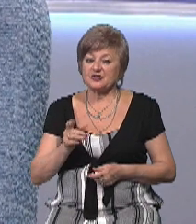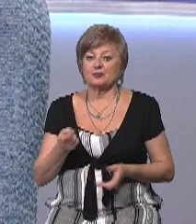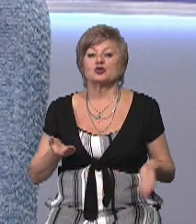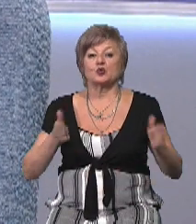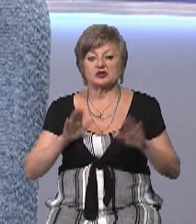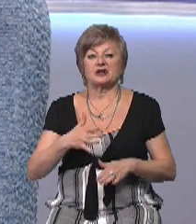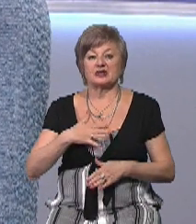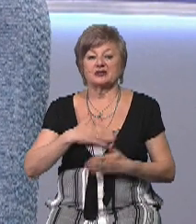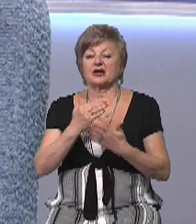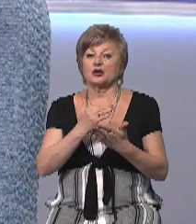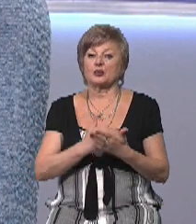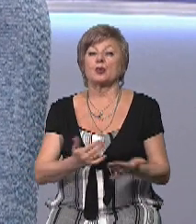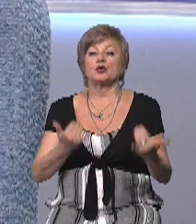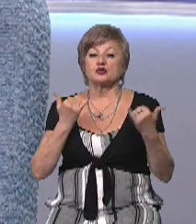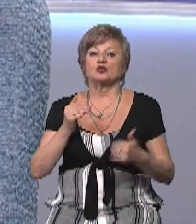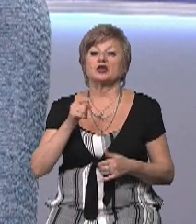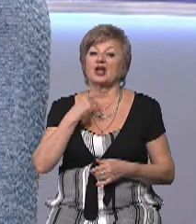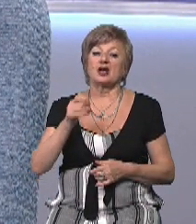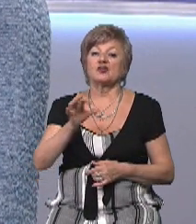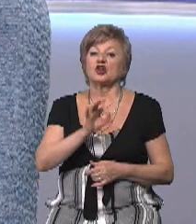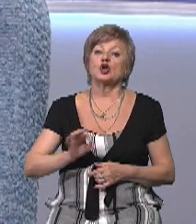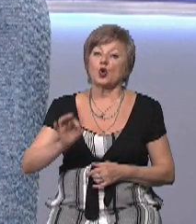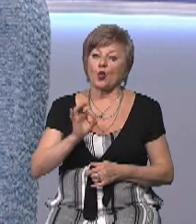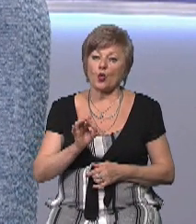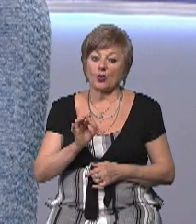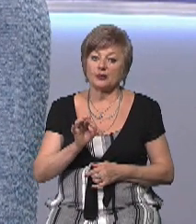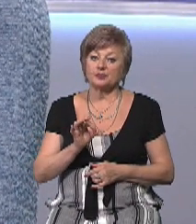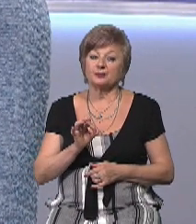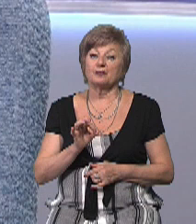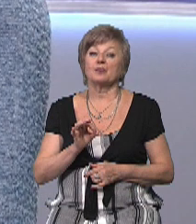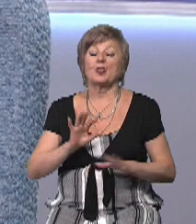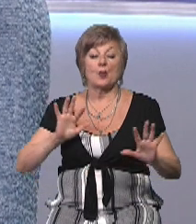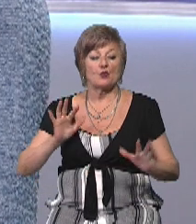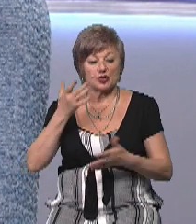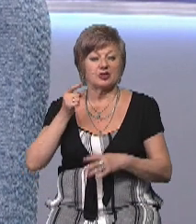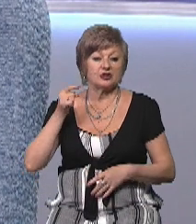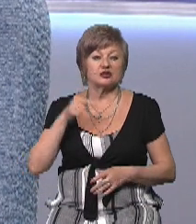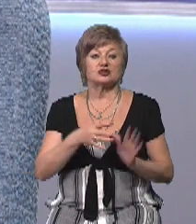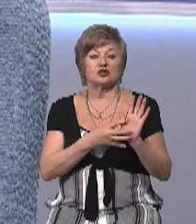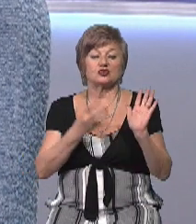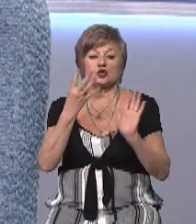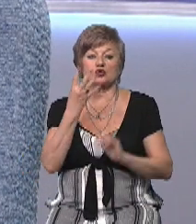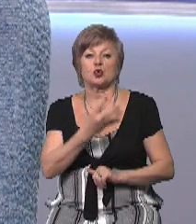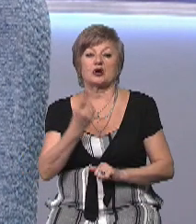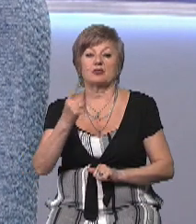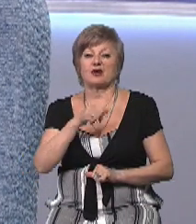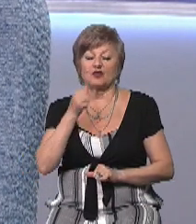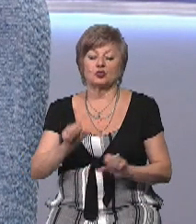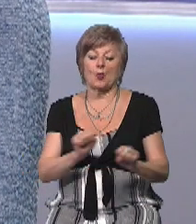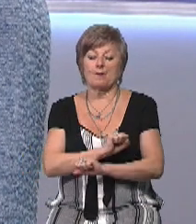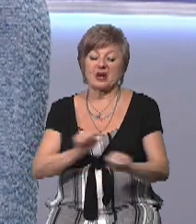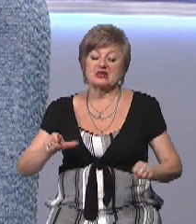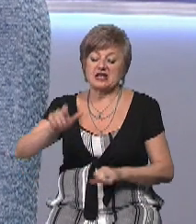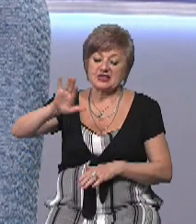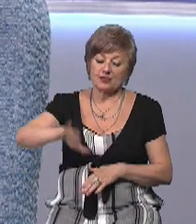залишаєтеся Суспільним. Нагадую, що сьогодні ми говорили про події 18 серпня 1941 року, про підрив